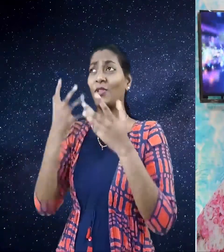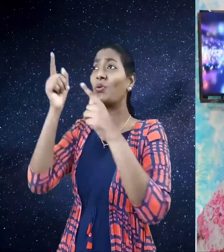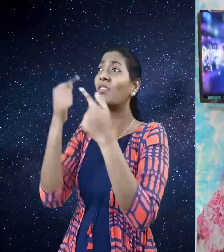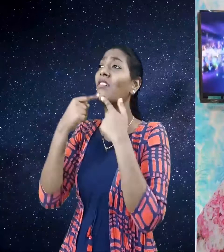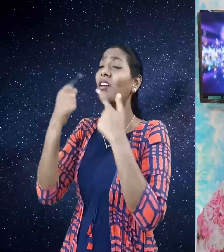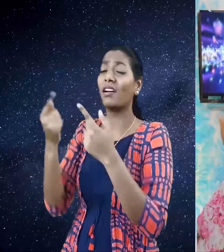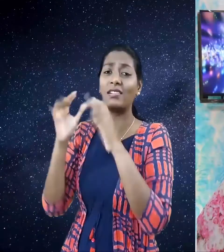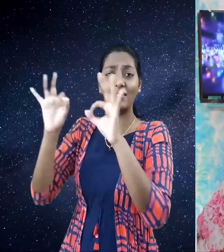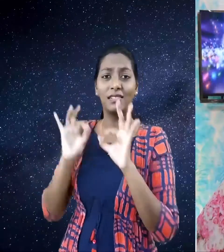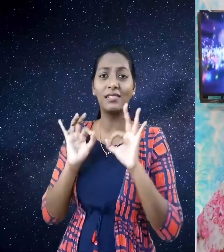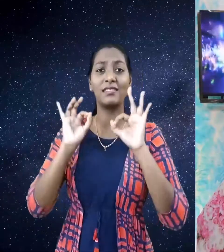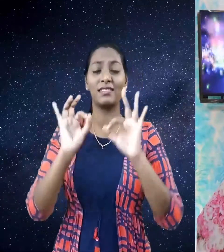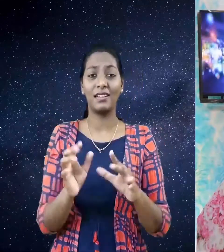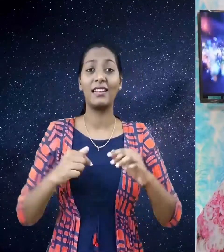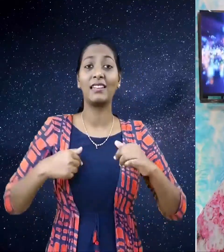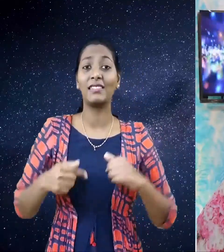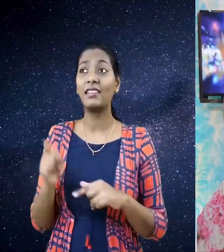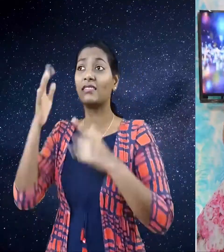कौन